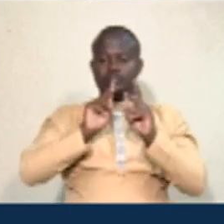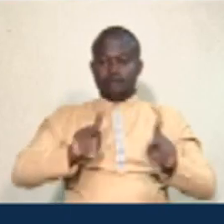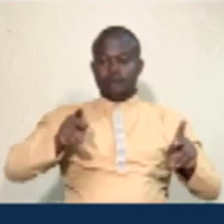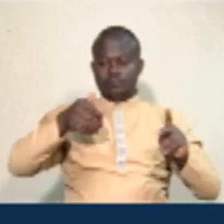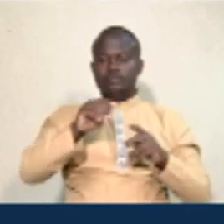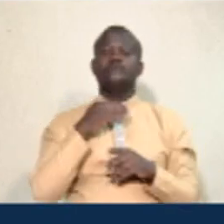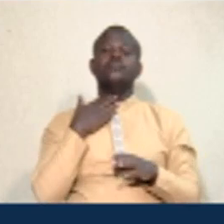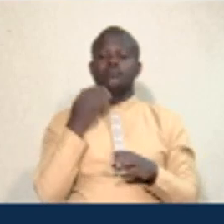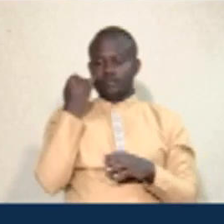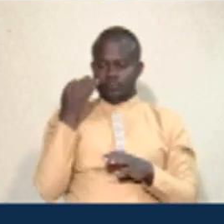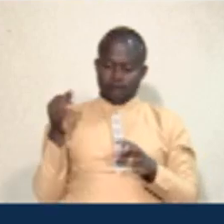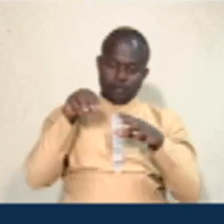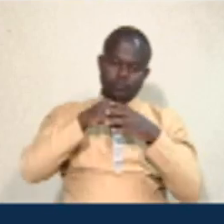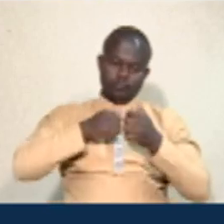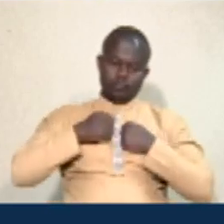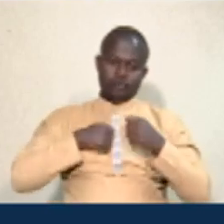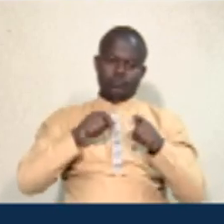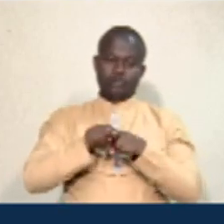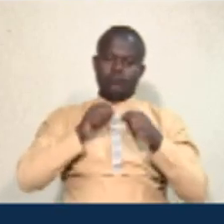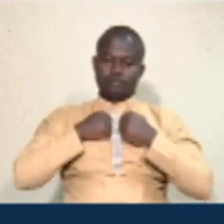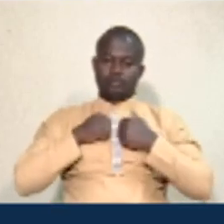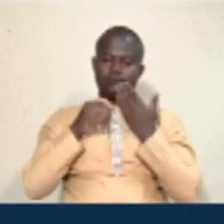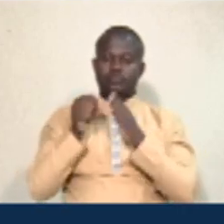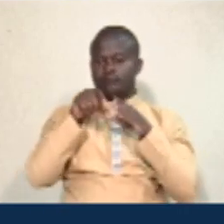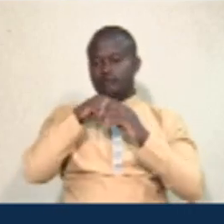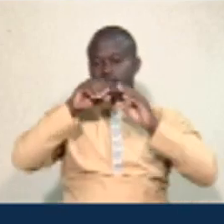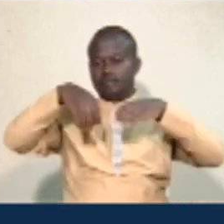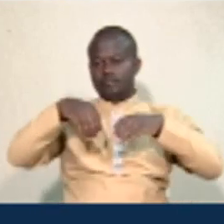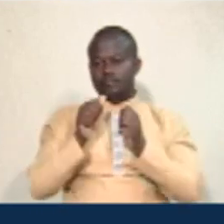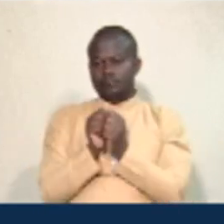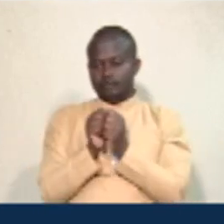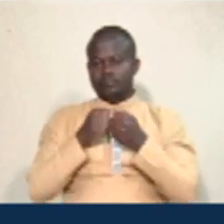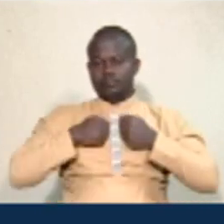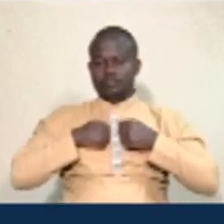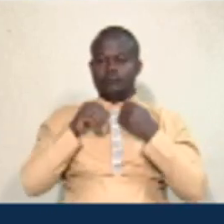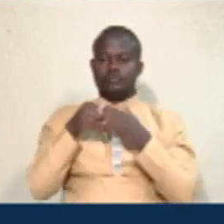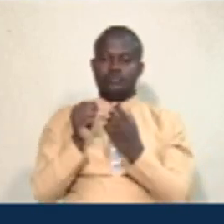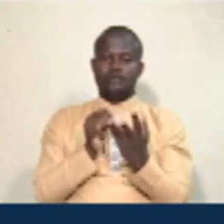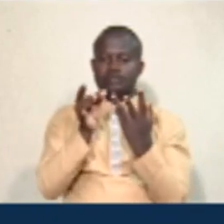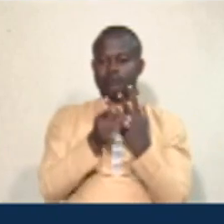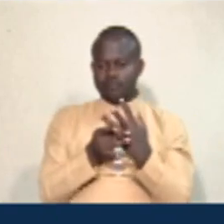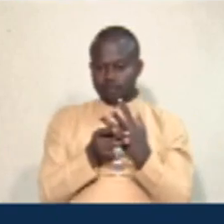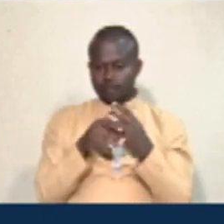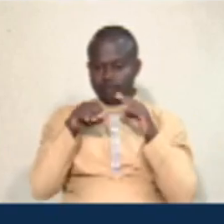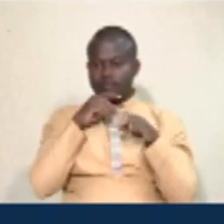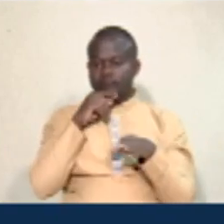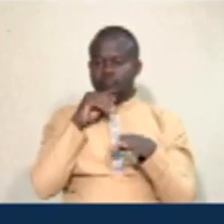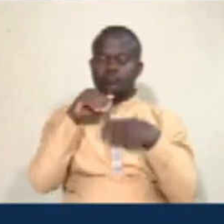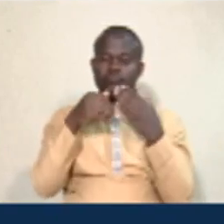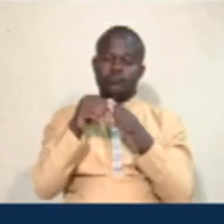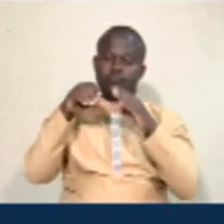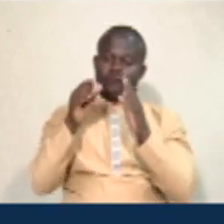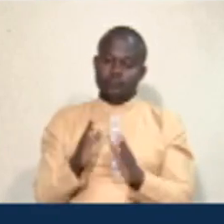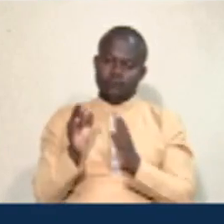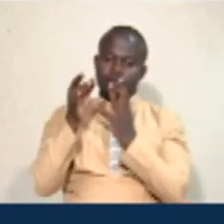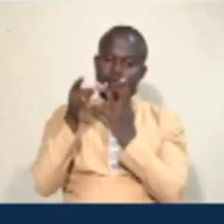dushaka. Nibanje mu Rwanda n'abanyarwanda nabo baze muri Kongo, umunyarwanda ashyingirane n'umunyekongo, umunyekongo